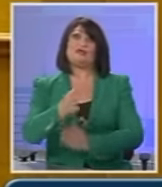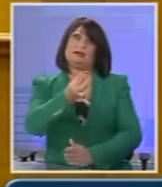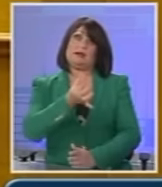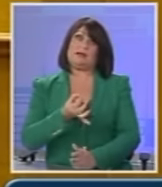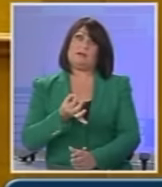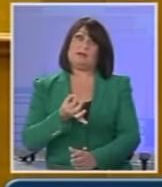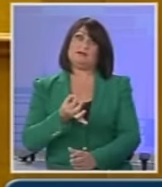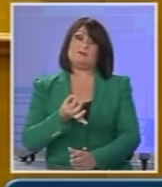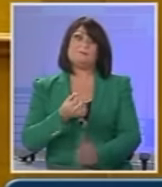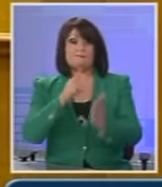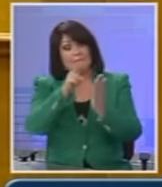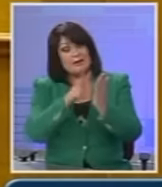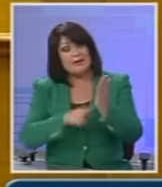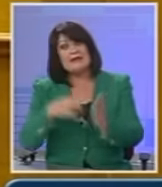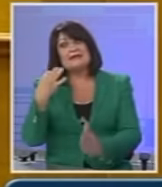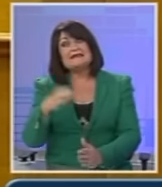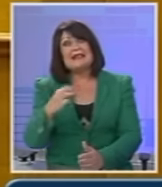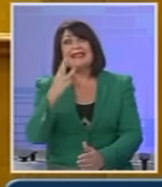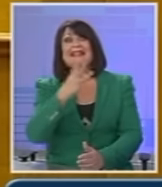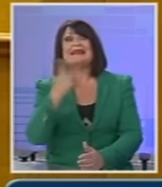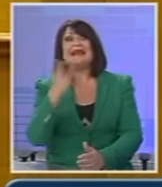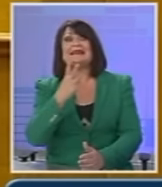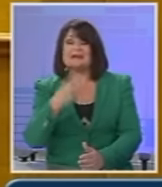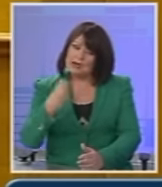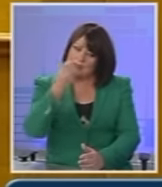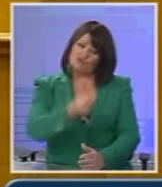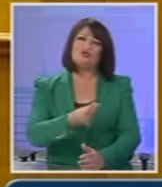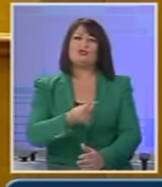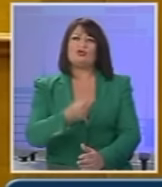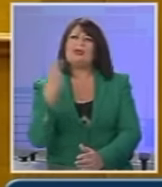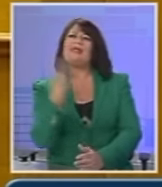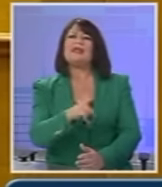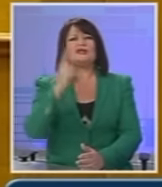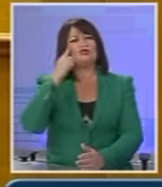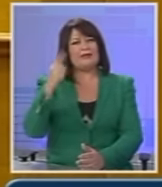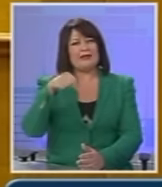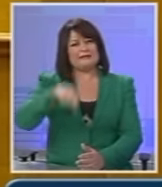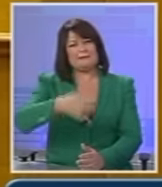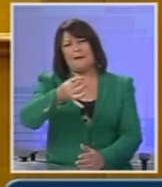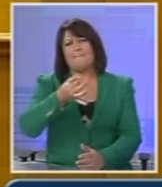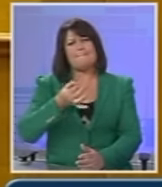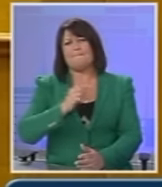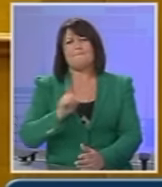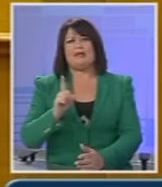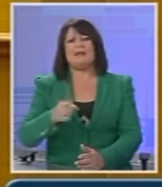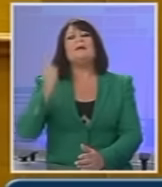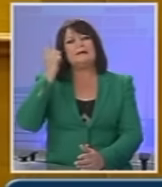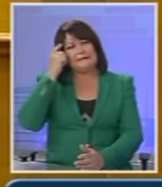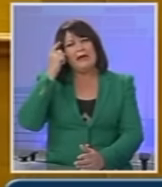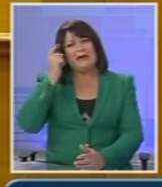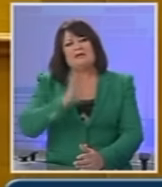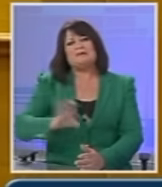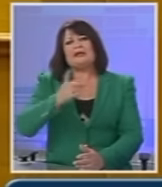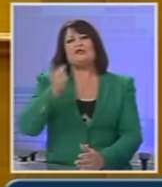Αν δεν το έχετε διαβάσει, είναι στη σελίδα 33. Θα σας το καταθέσω. Και μη μας λέτε σήμερα ότι καταλάβατε και